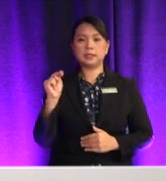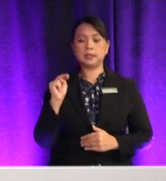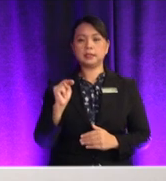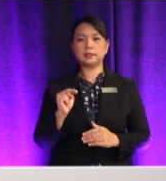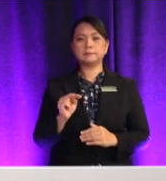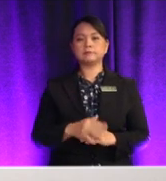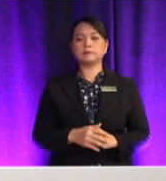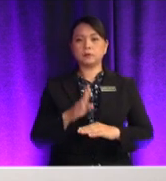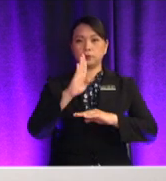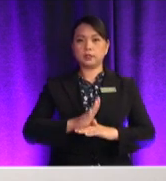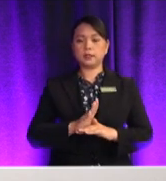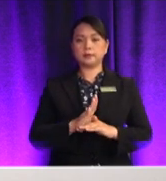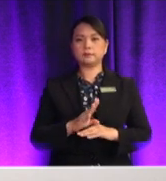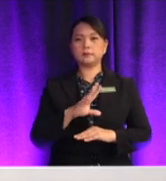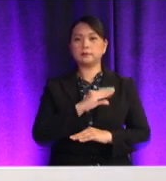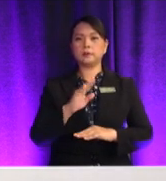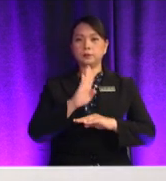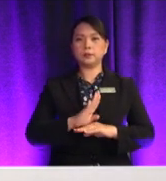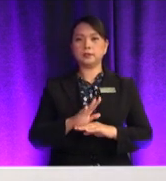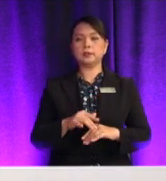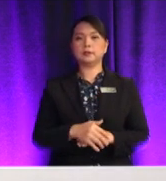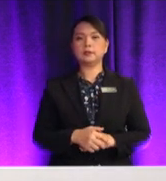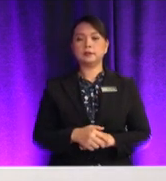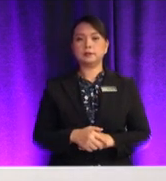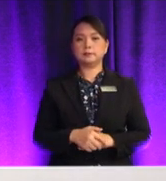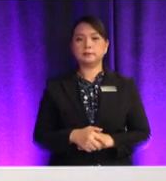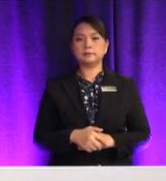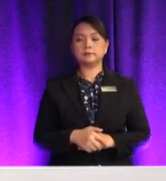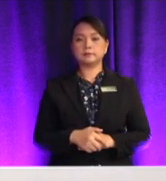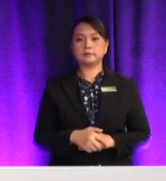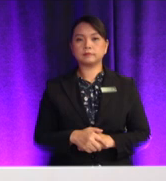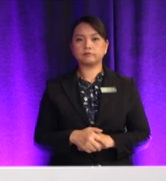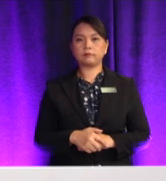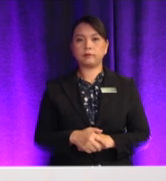itu, kebudayaan ini tidak akan ditelan zaman.